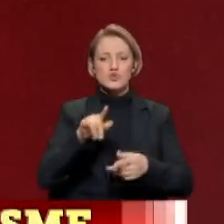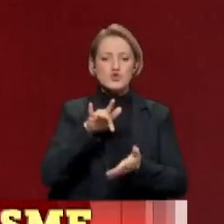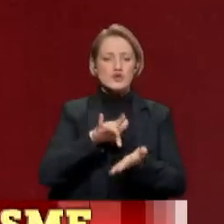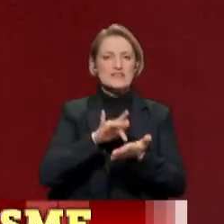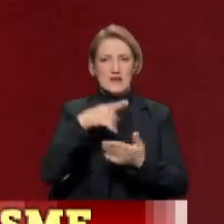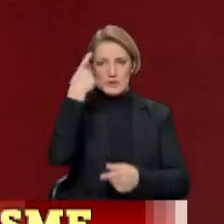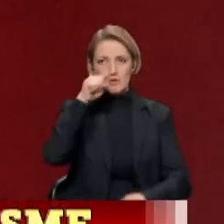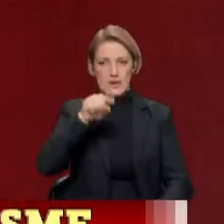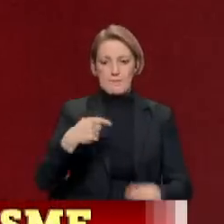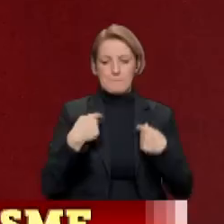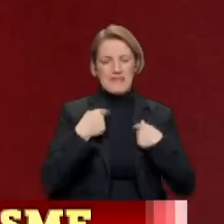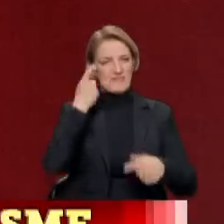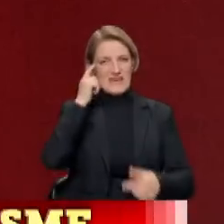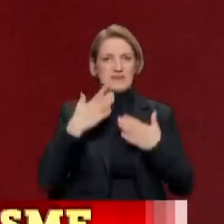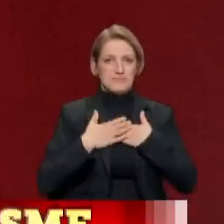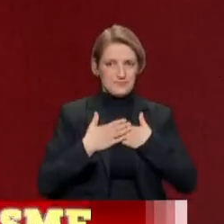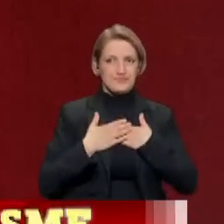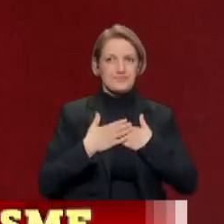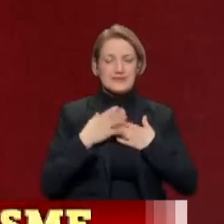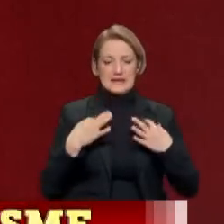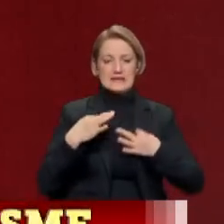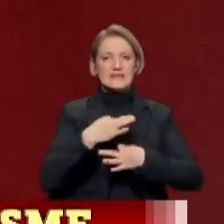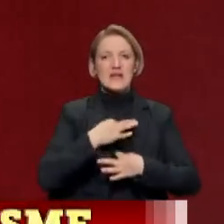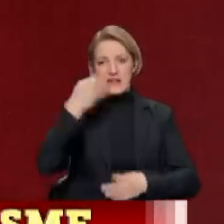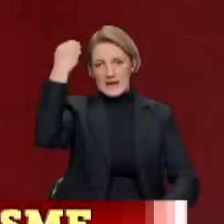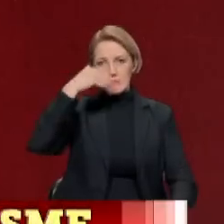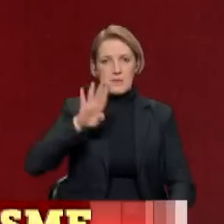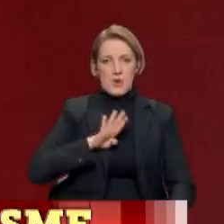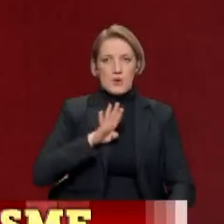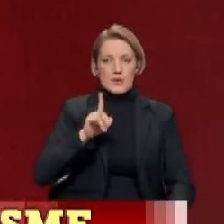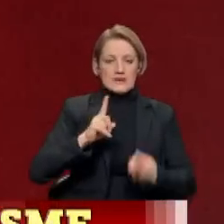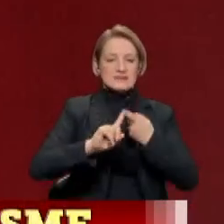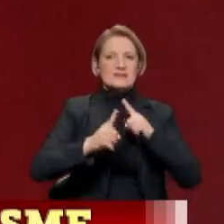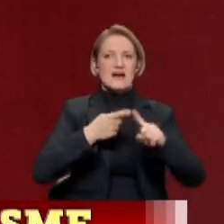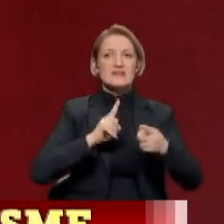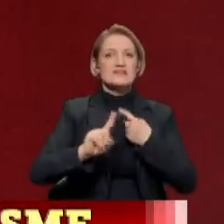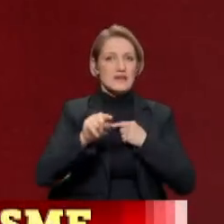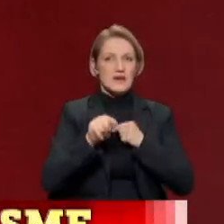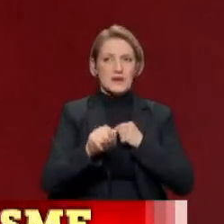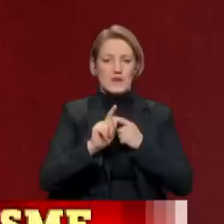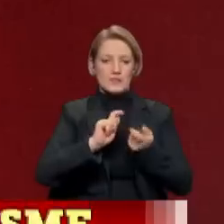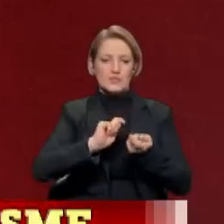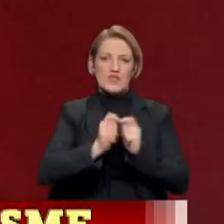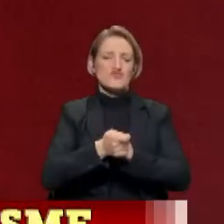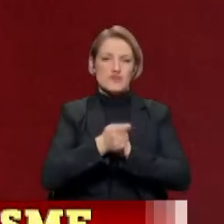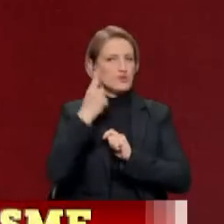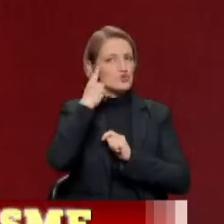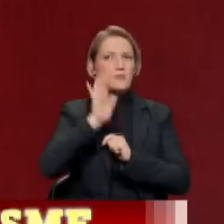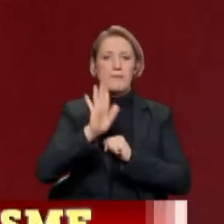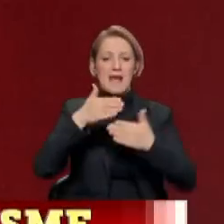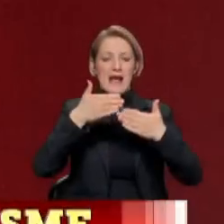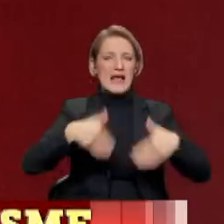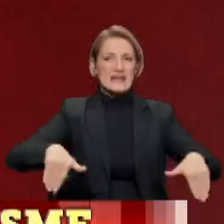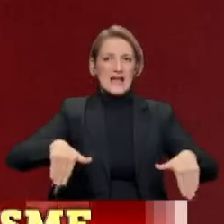cezadan dolayı bana göre Sayın İmamoğlu'nun siyasi yazgısının değişeceğini düşünmem. Yani bir